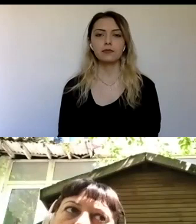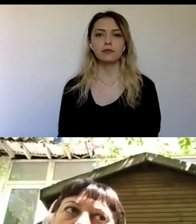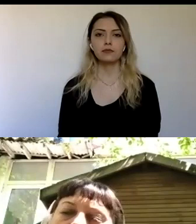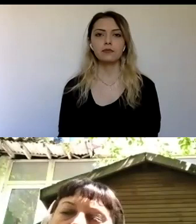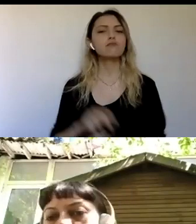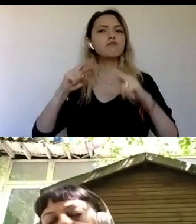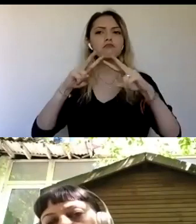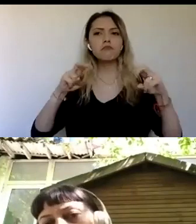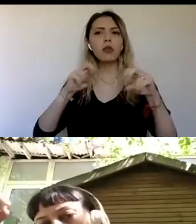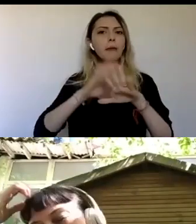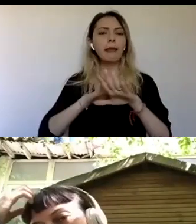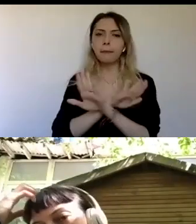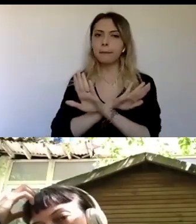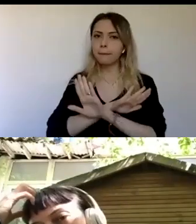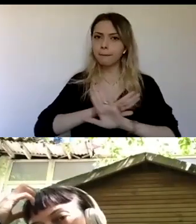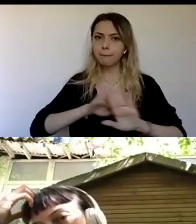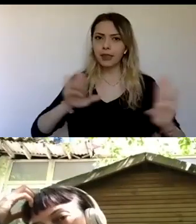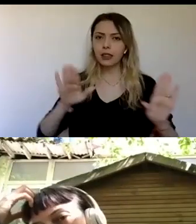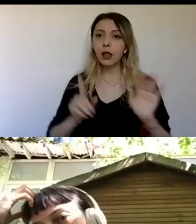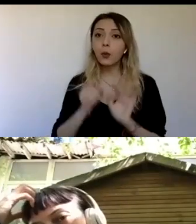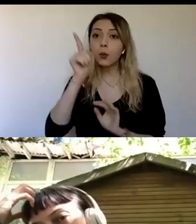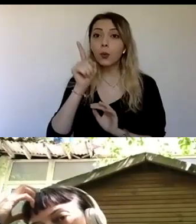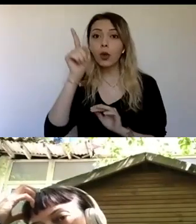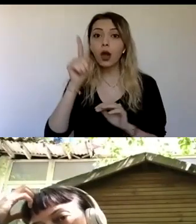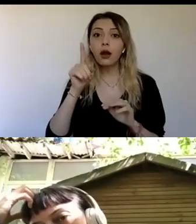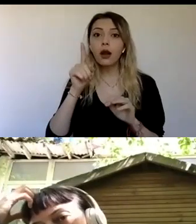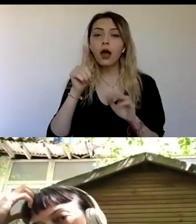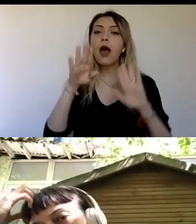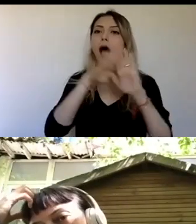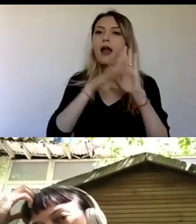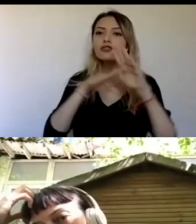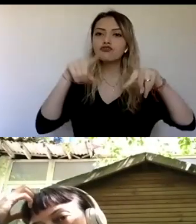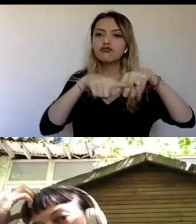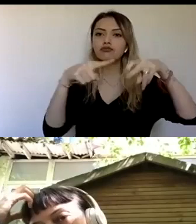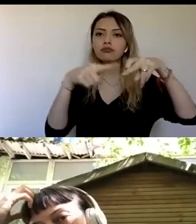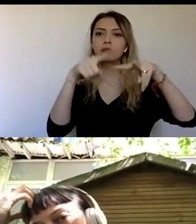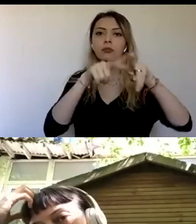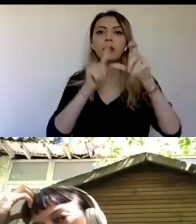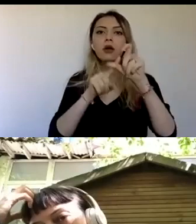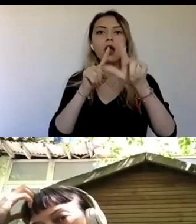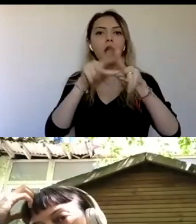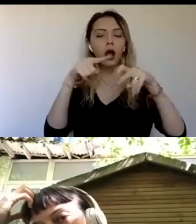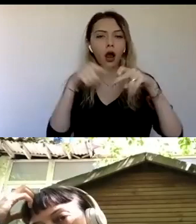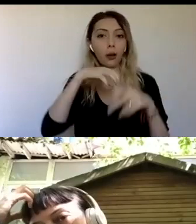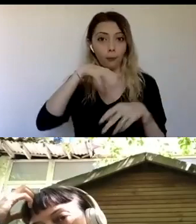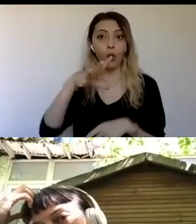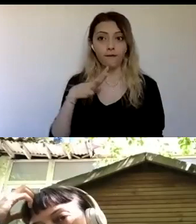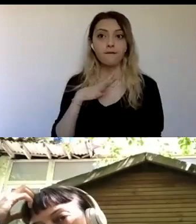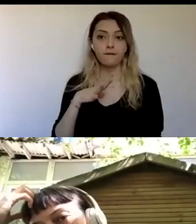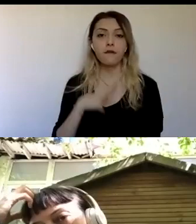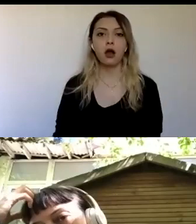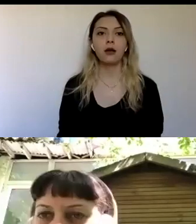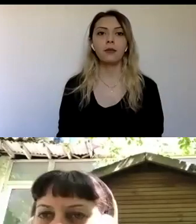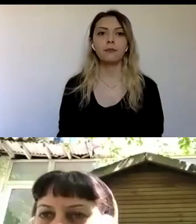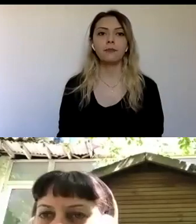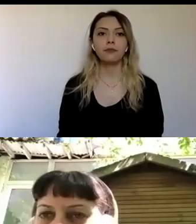yaptık. Google'ın üst tarafında aslında bir takım araçlar diye bir alan var. Burada biz bu aramamızı daha spesifik